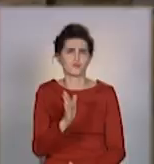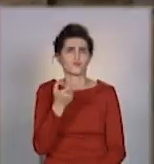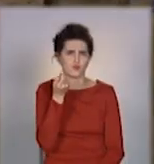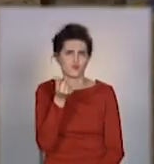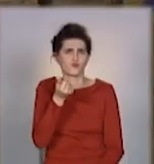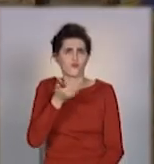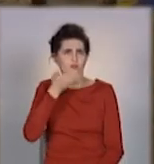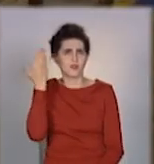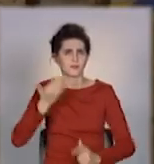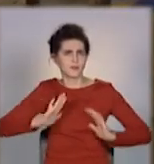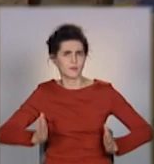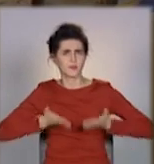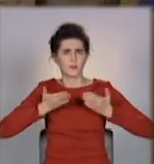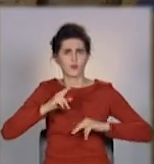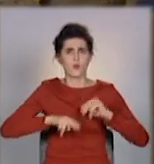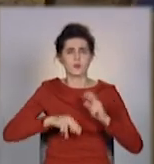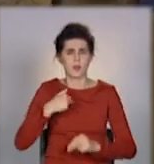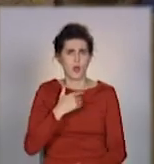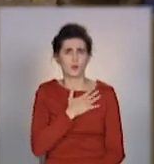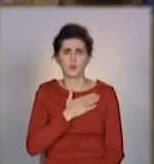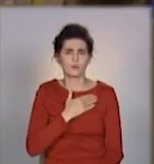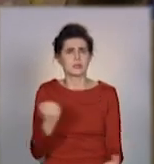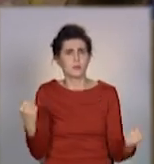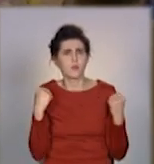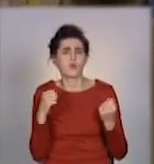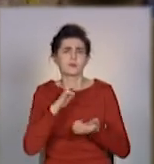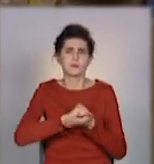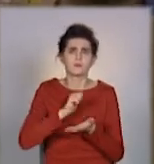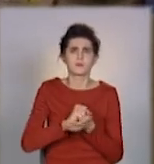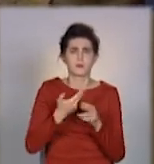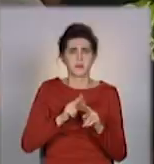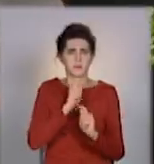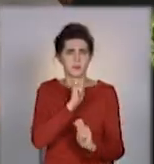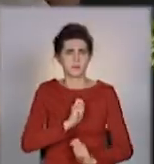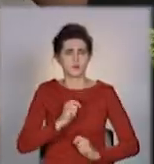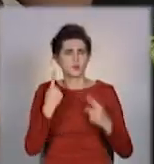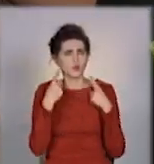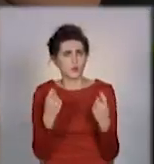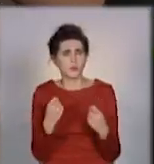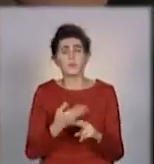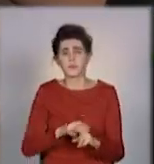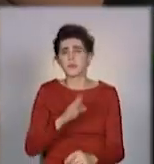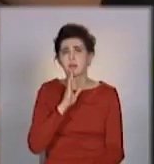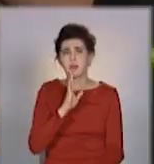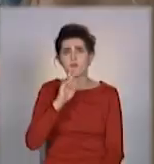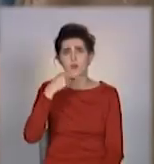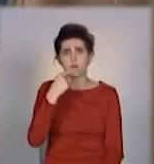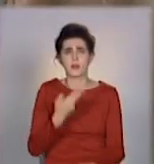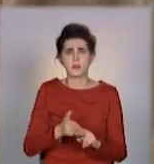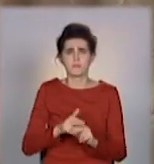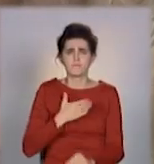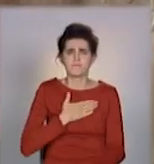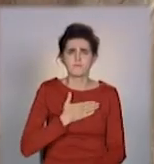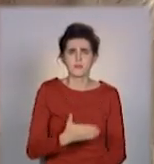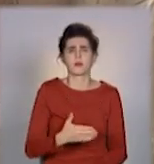Как раз я люблю спорт. Вот прям для меня подарок. Спортивный такой класс. Супер. Карина впевнена, завдяки наполегливості